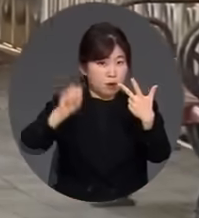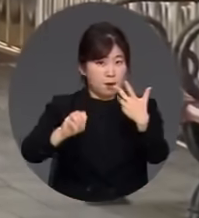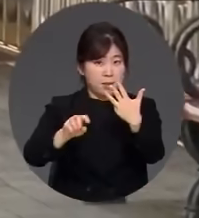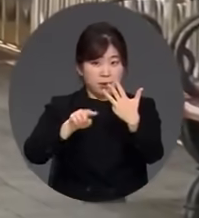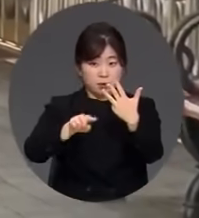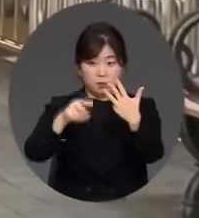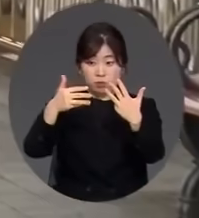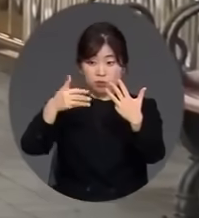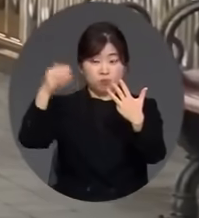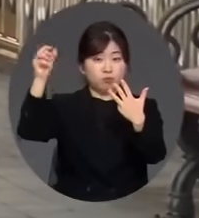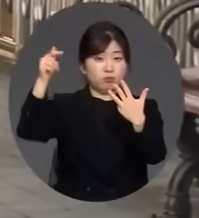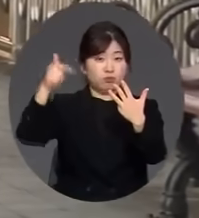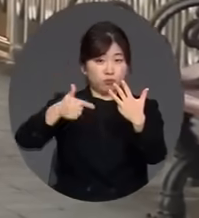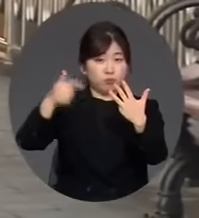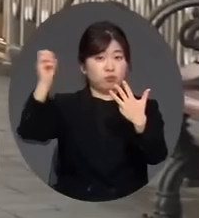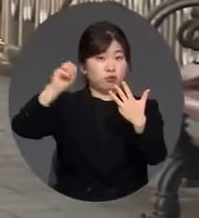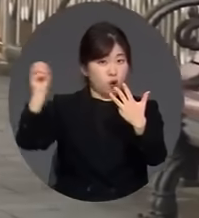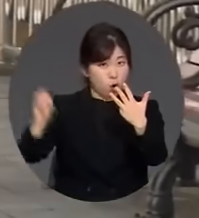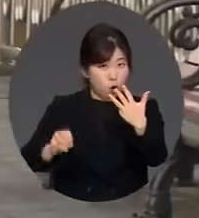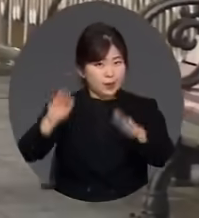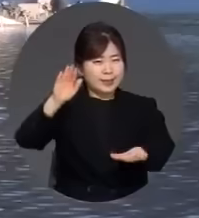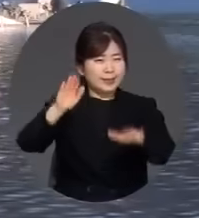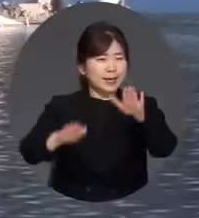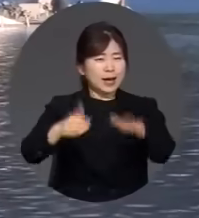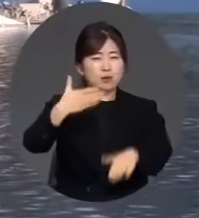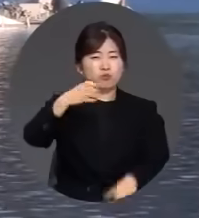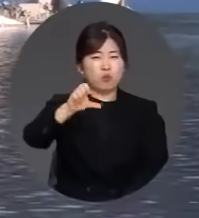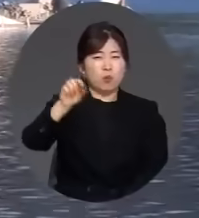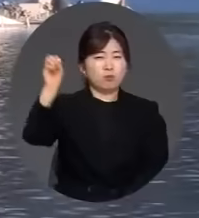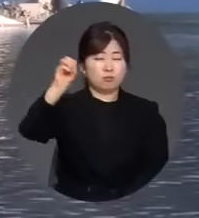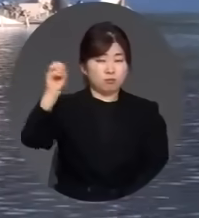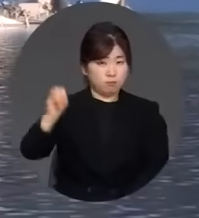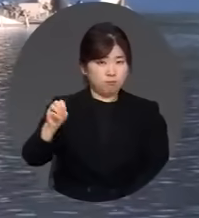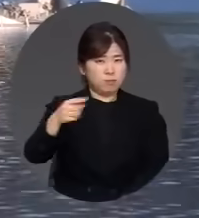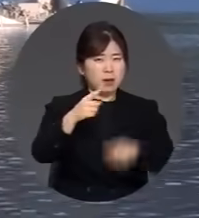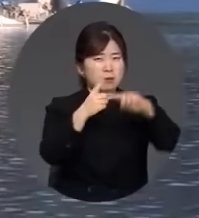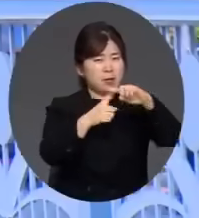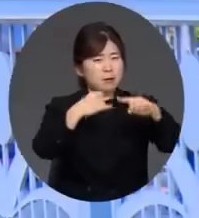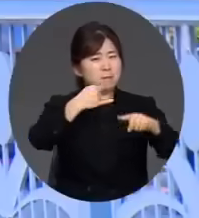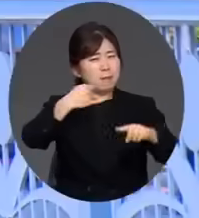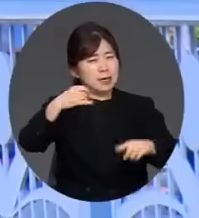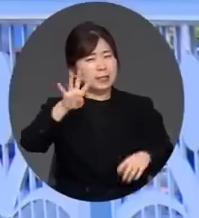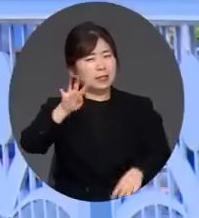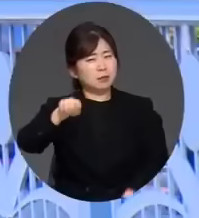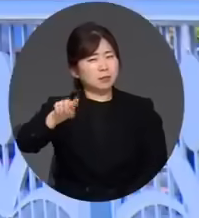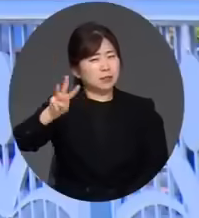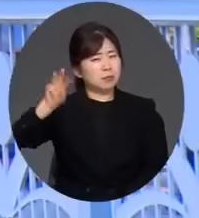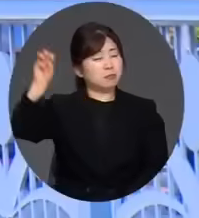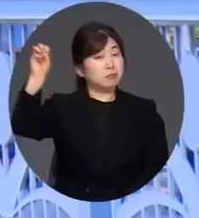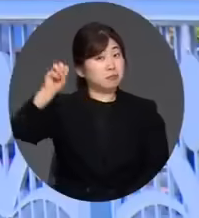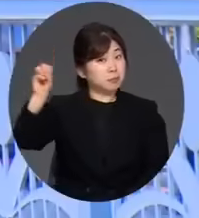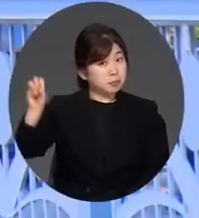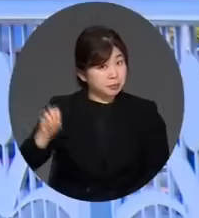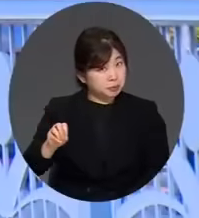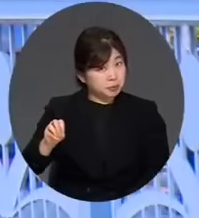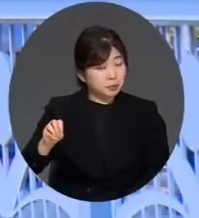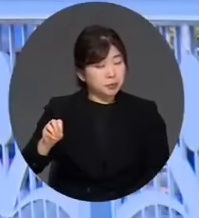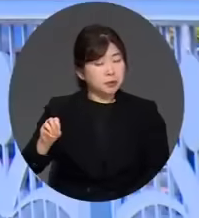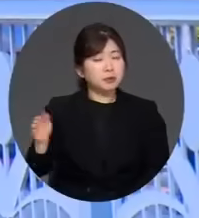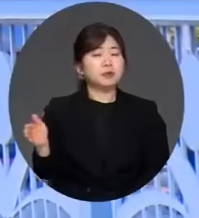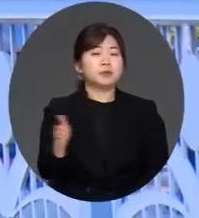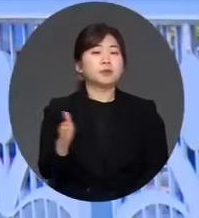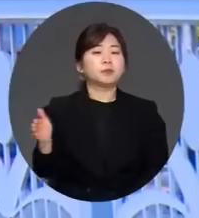88.6% 표본 5차는 95% 신뢰 수준에 플러스 마이너스 4.3% 포인트에서 플러스 마이너스